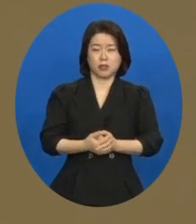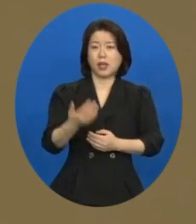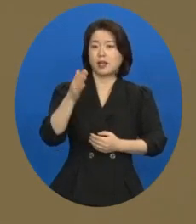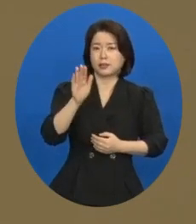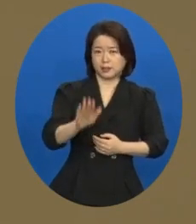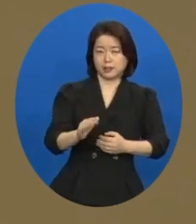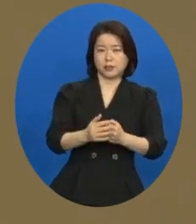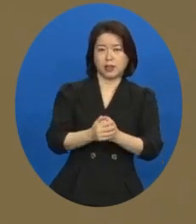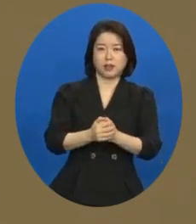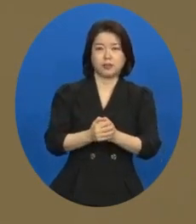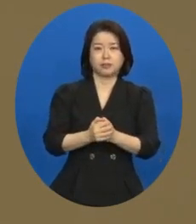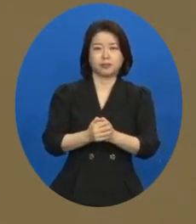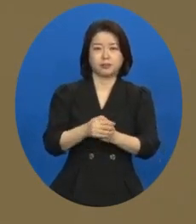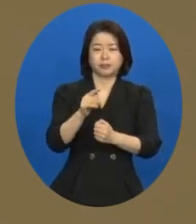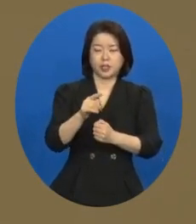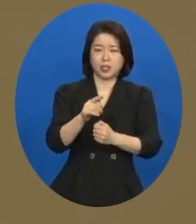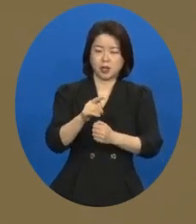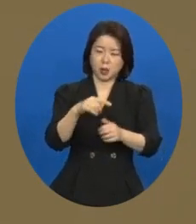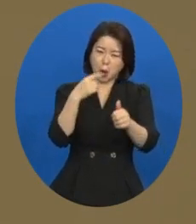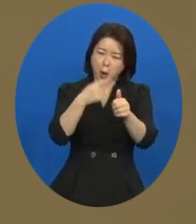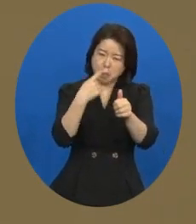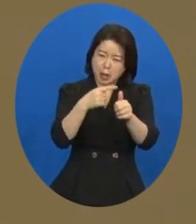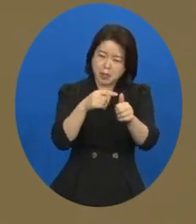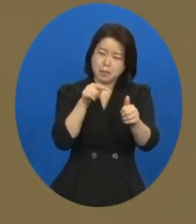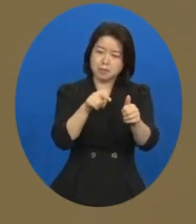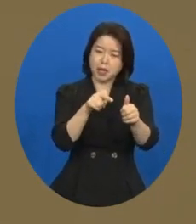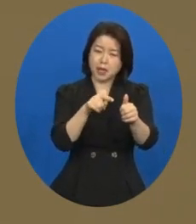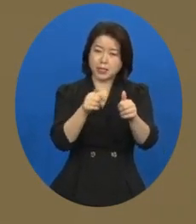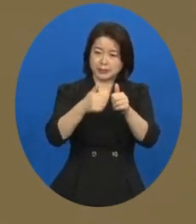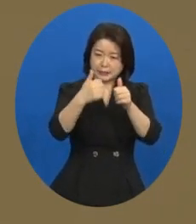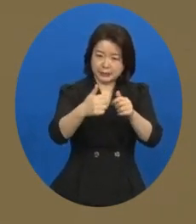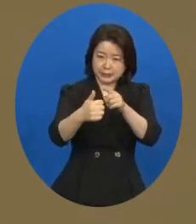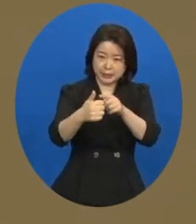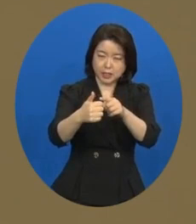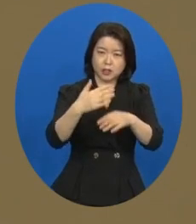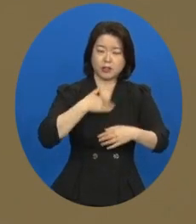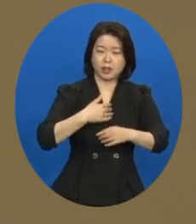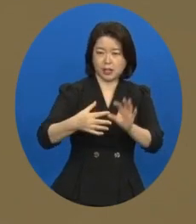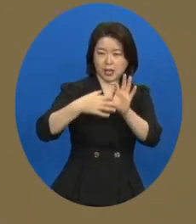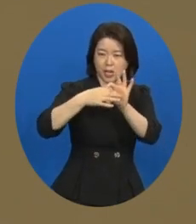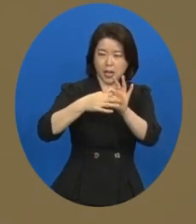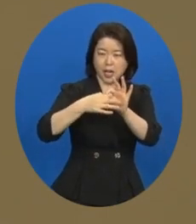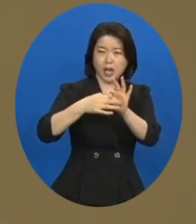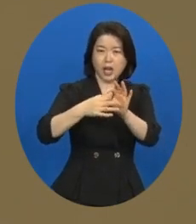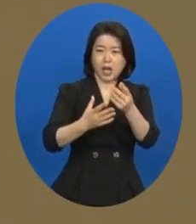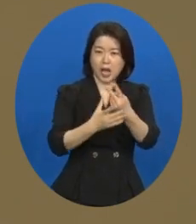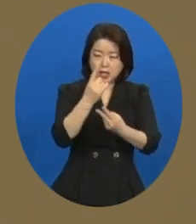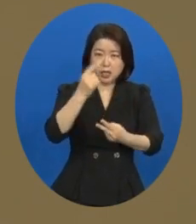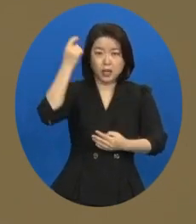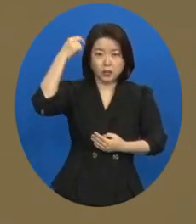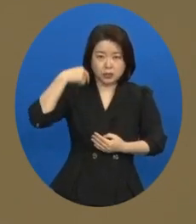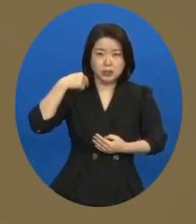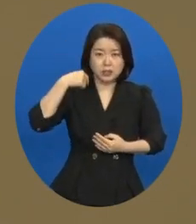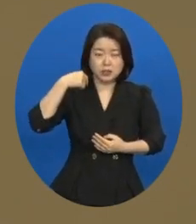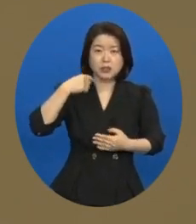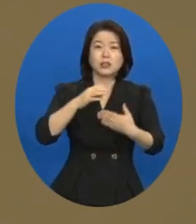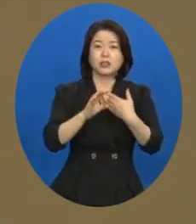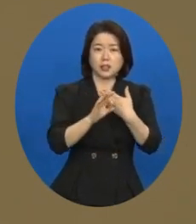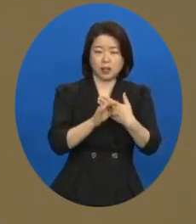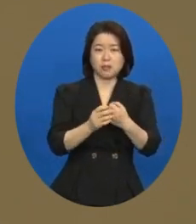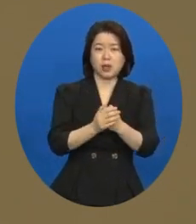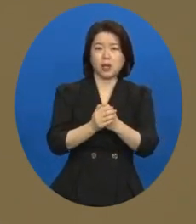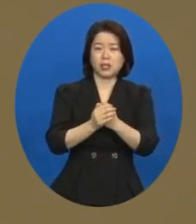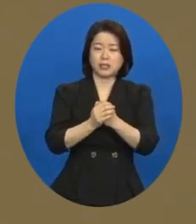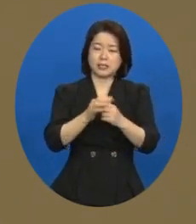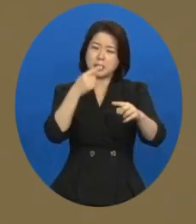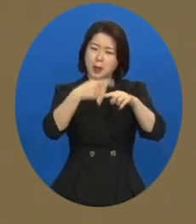그러나 그는 비판을 하는 그 대상과 자기가 하나라고 느끼면 그